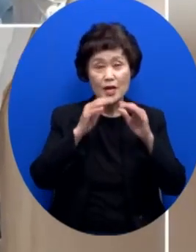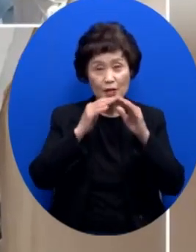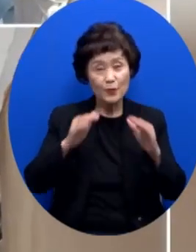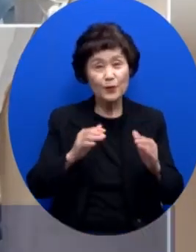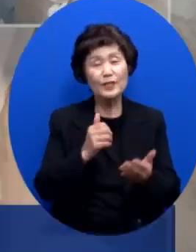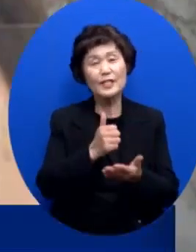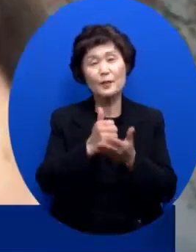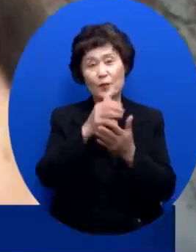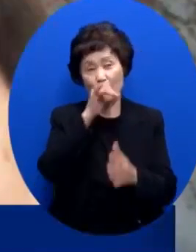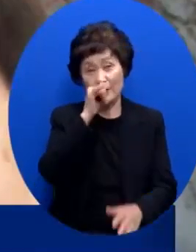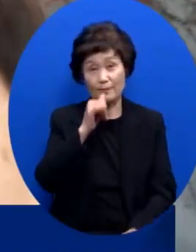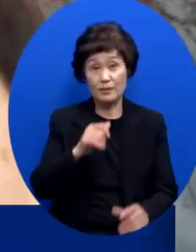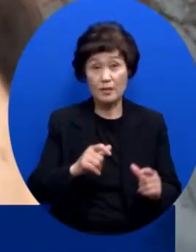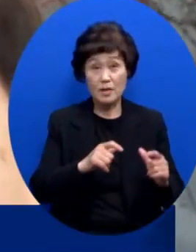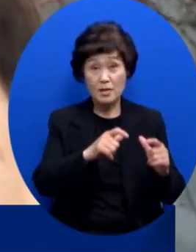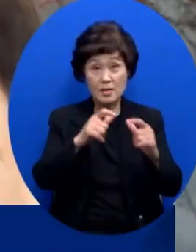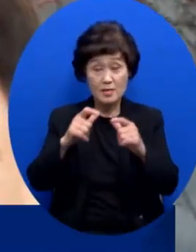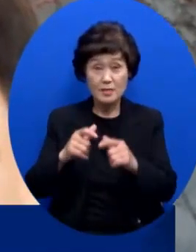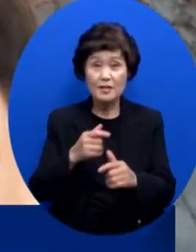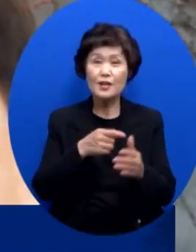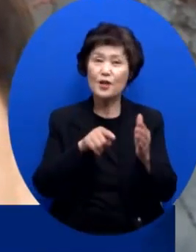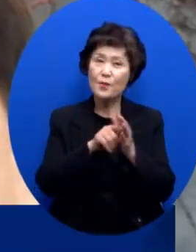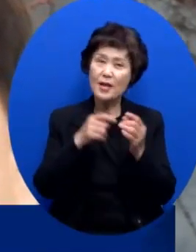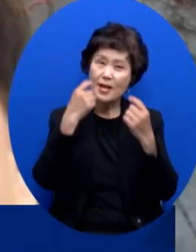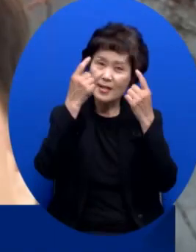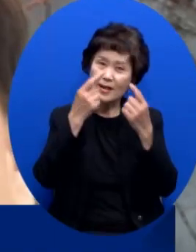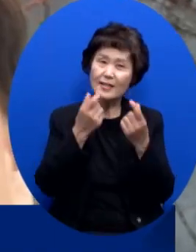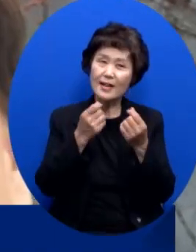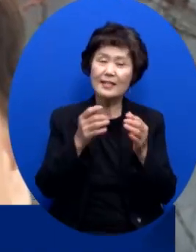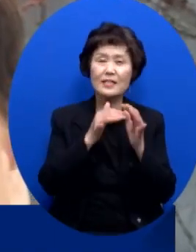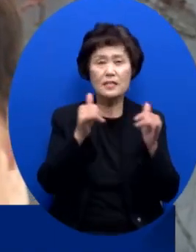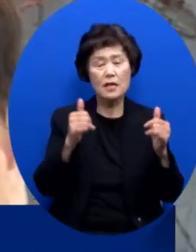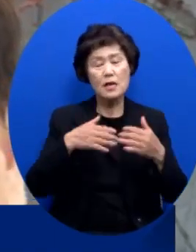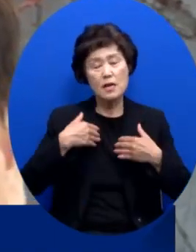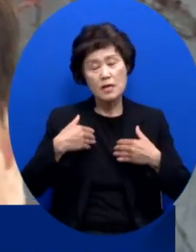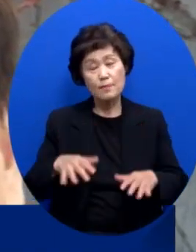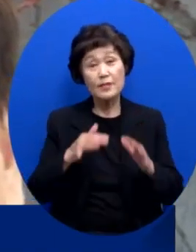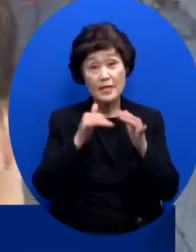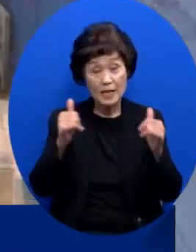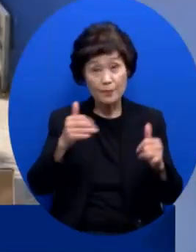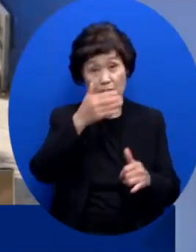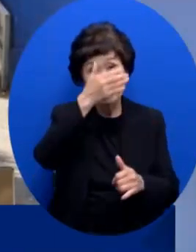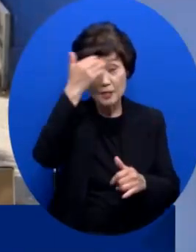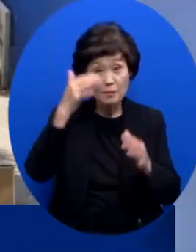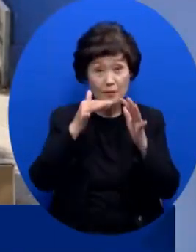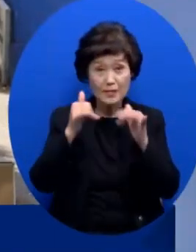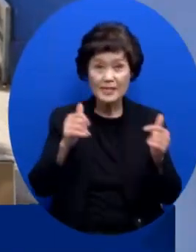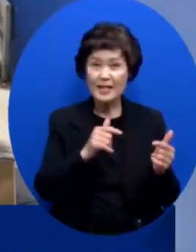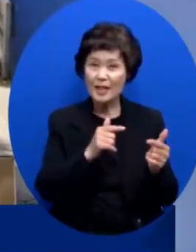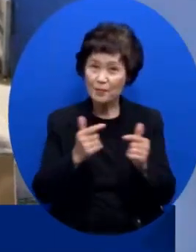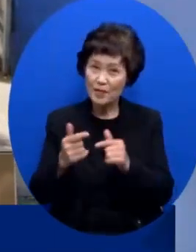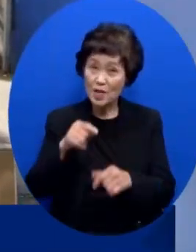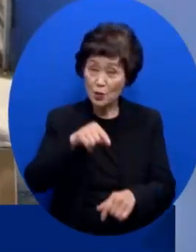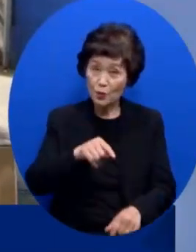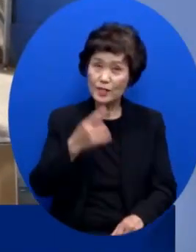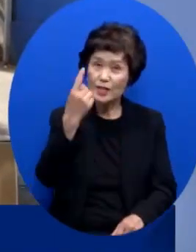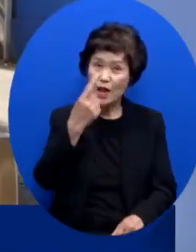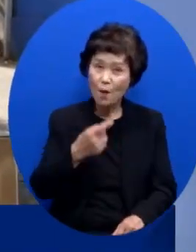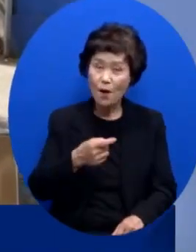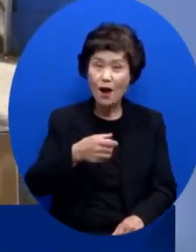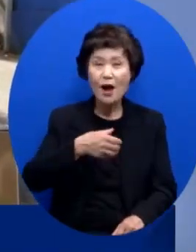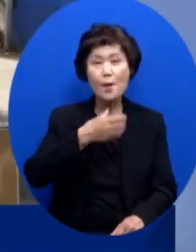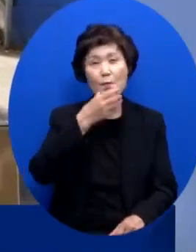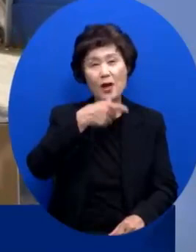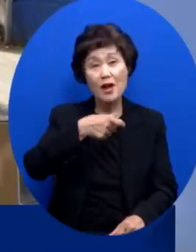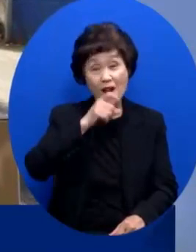우리 지역사회에 좀 나그네 같은 사람들, 좀 지친 사람들, 특별히 젊은 친구들 같은 경우는 이곳에 와서 음료 한 잔에 참 많은 위로를 받는 것